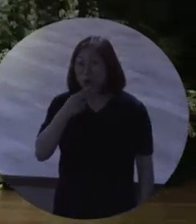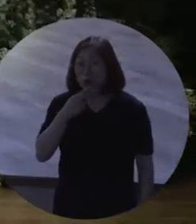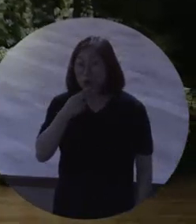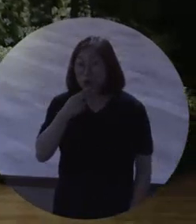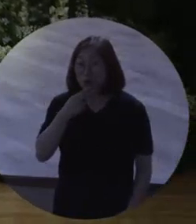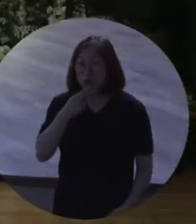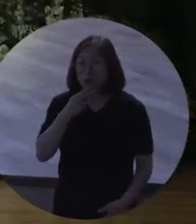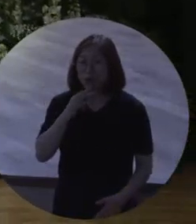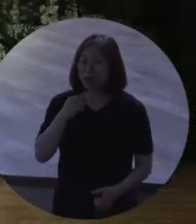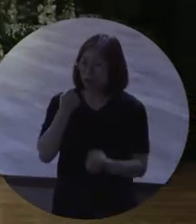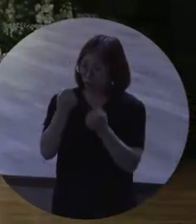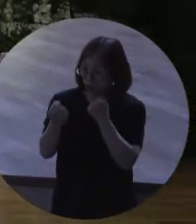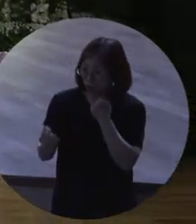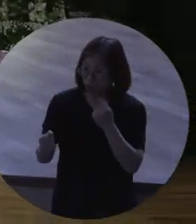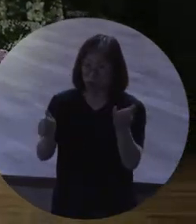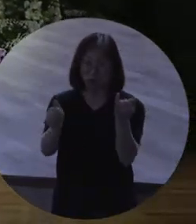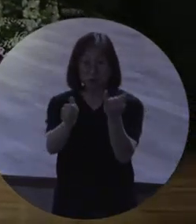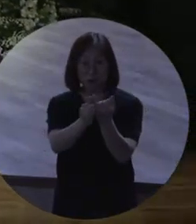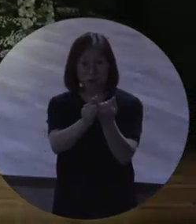결혼할 수 있을까?